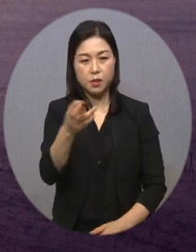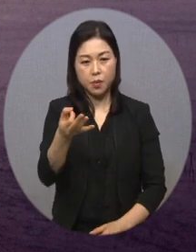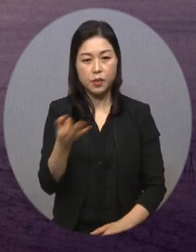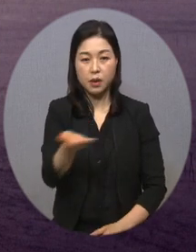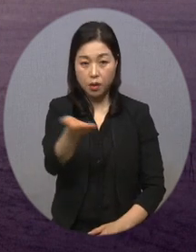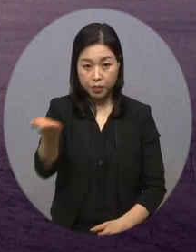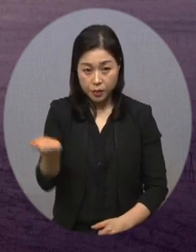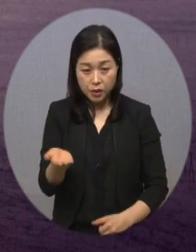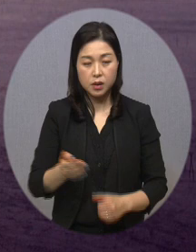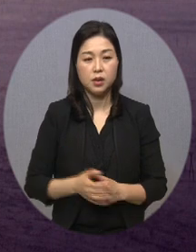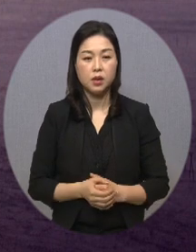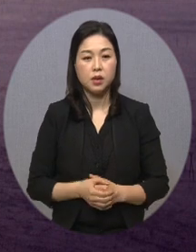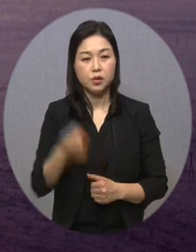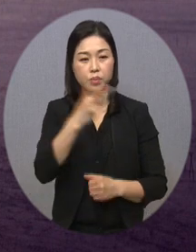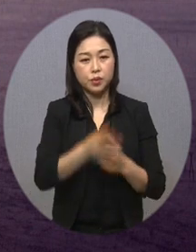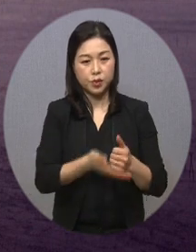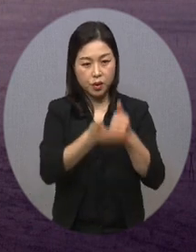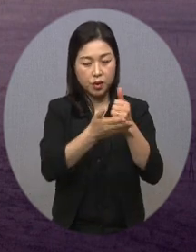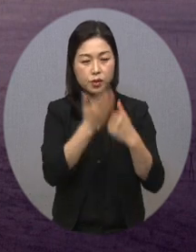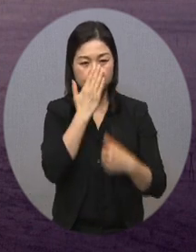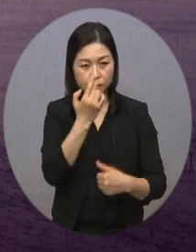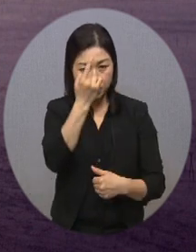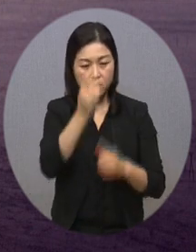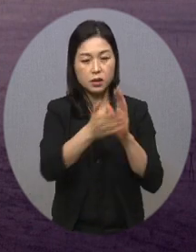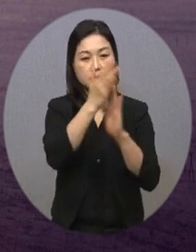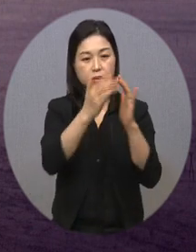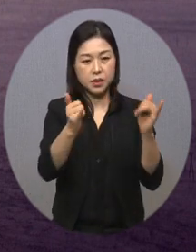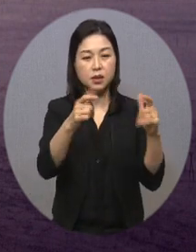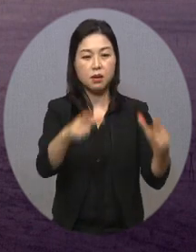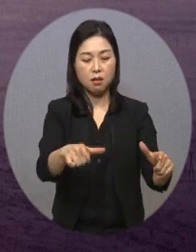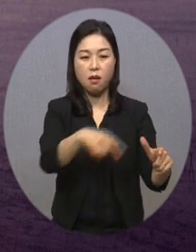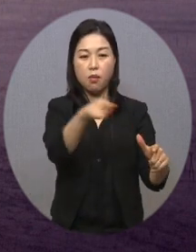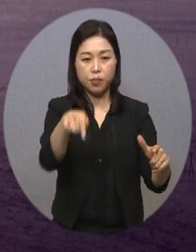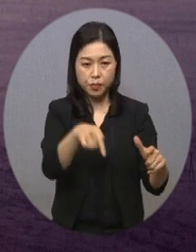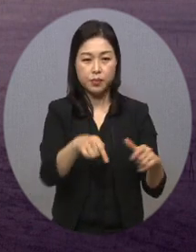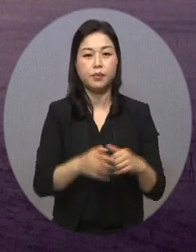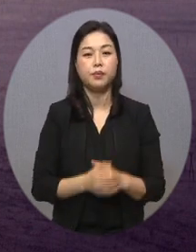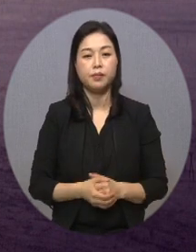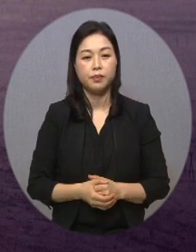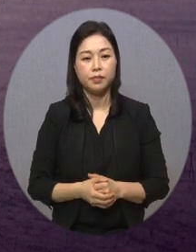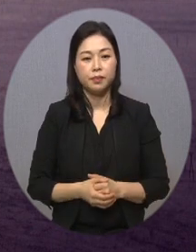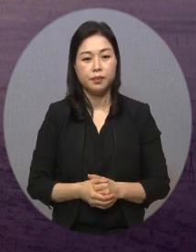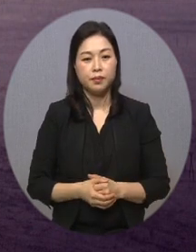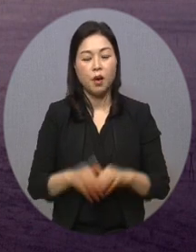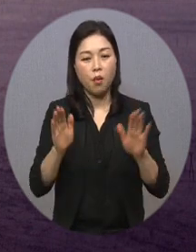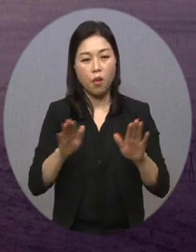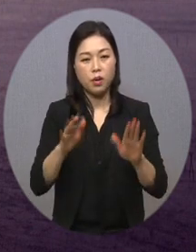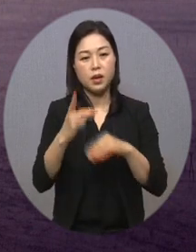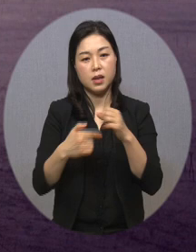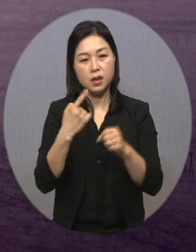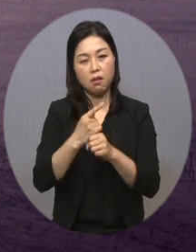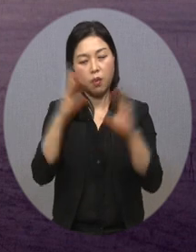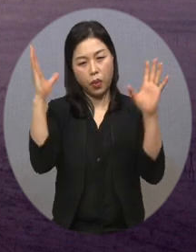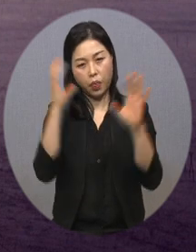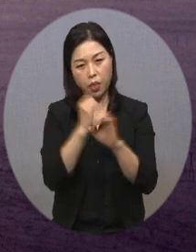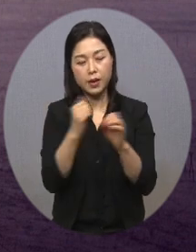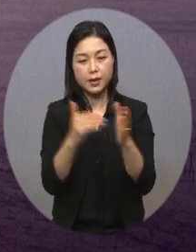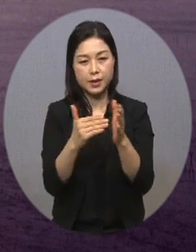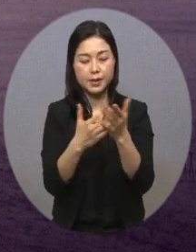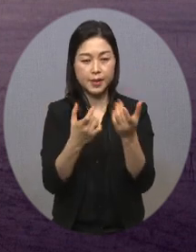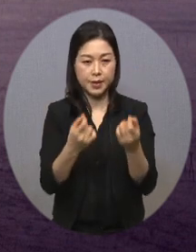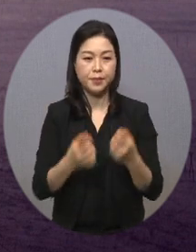시청자 여러분, 그리고 존경하는 순천 시민 여러분, 올 한 해도 다 마무리가 돼가고 있는 것